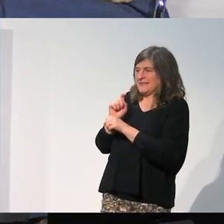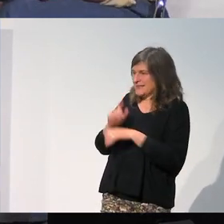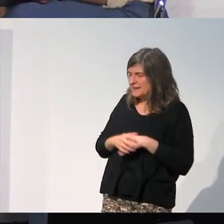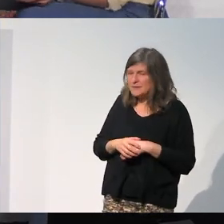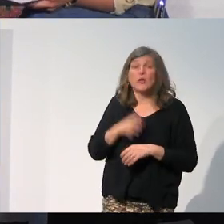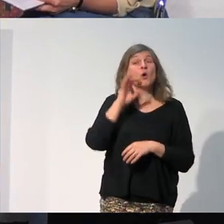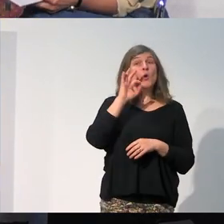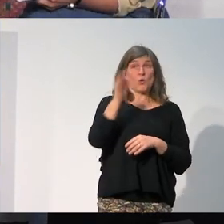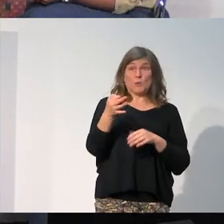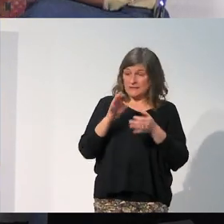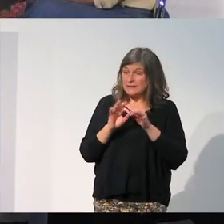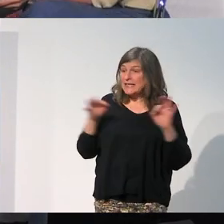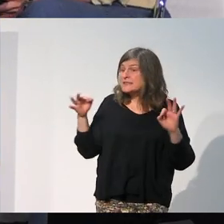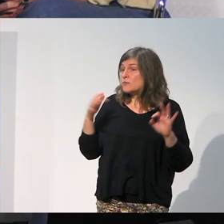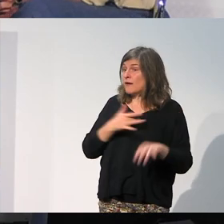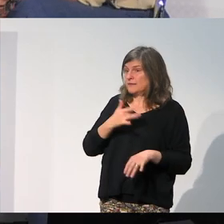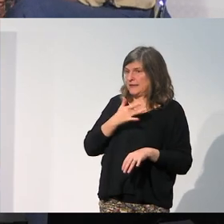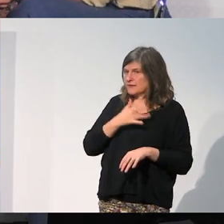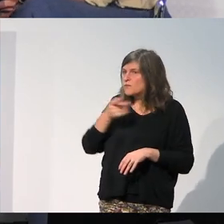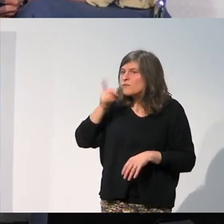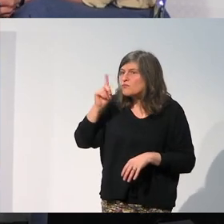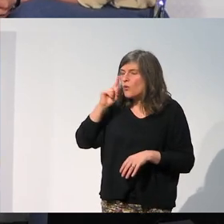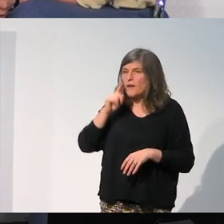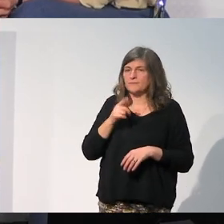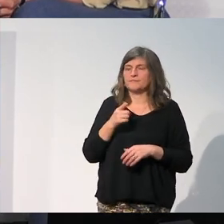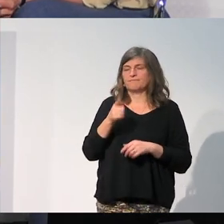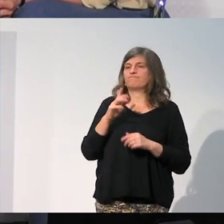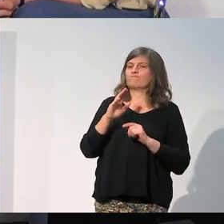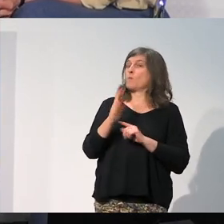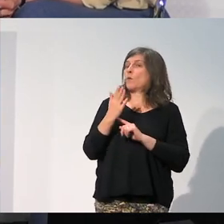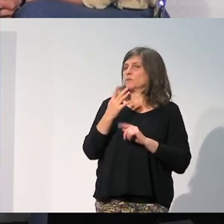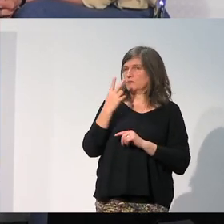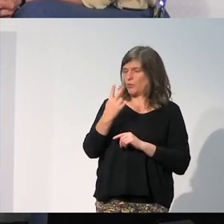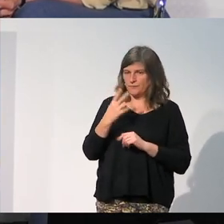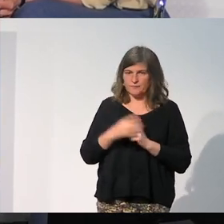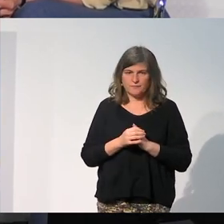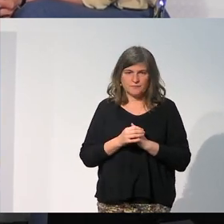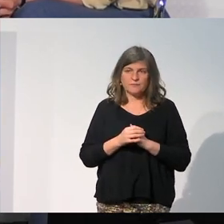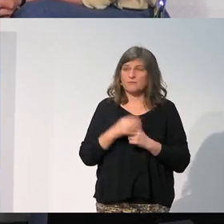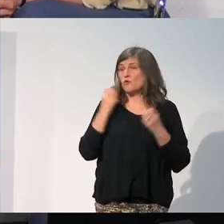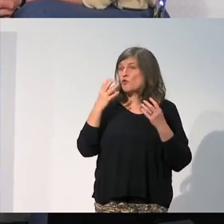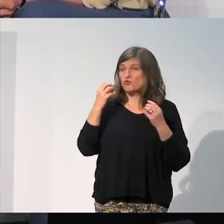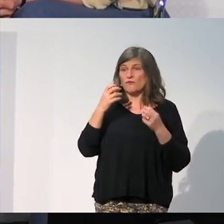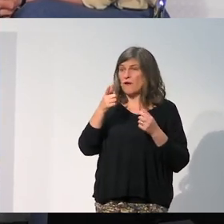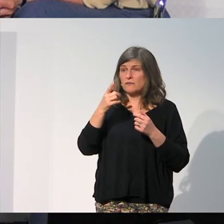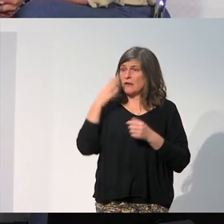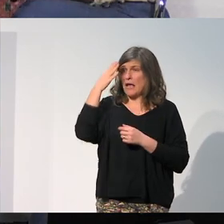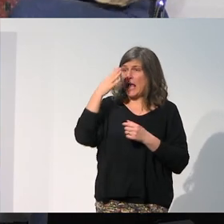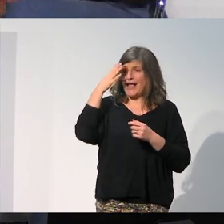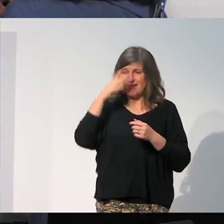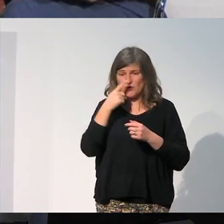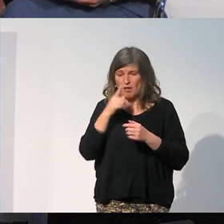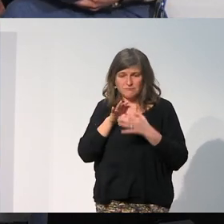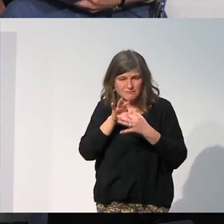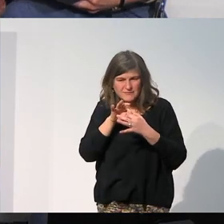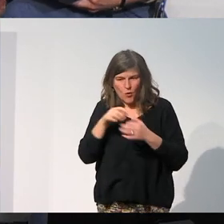une histoire intéressante parce qu'elle montre, en fait, deux choses. Elle montre qu'on se trompe avec les animaux, souvent, quand on interprète trop, enfin,